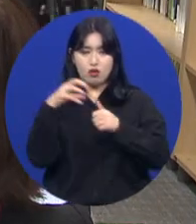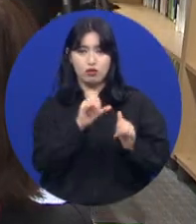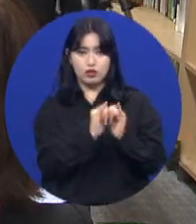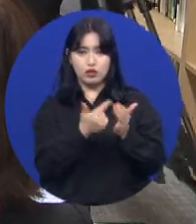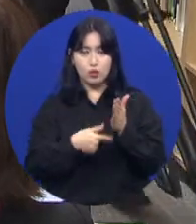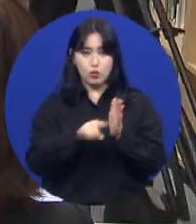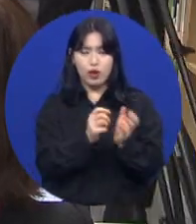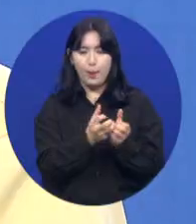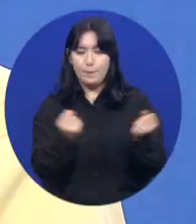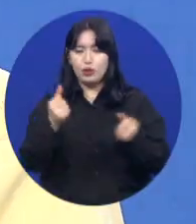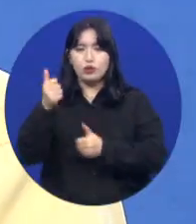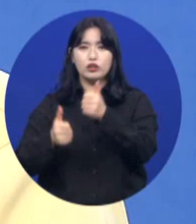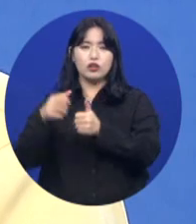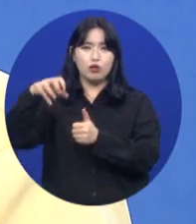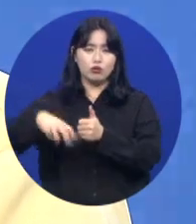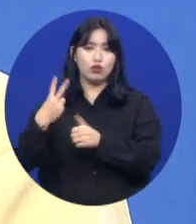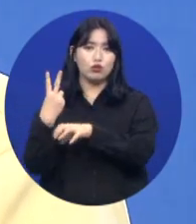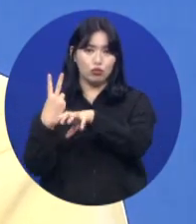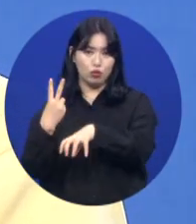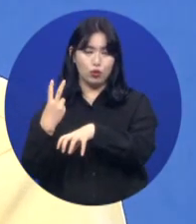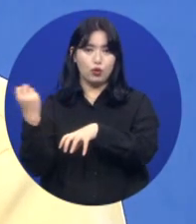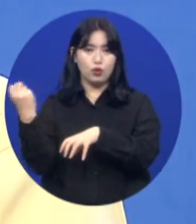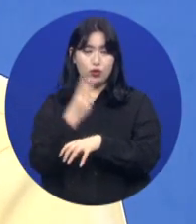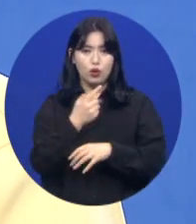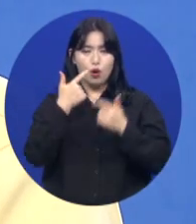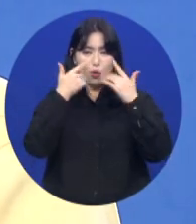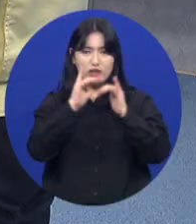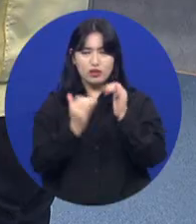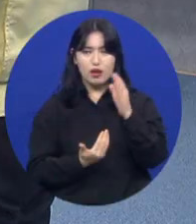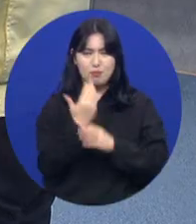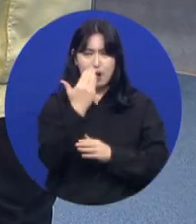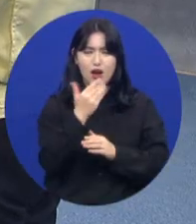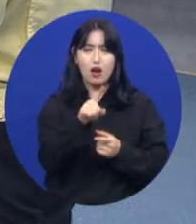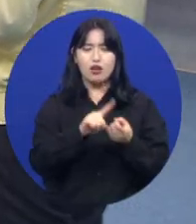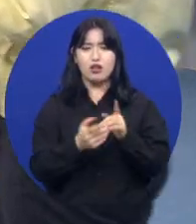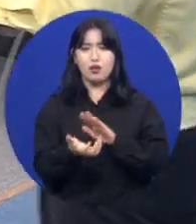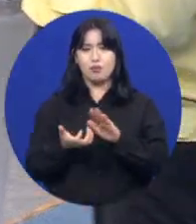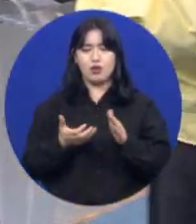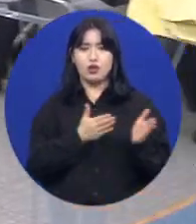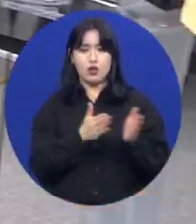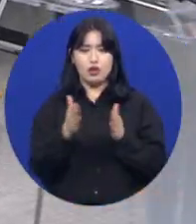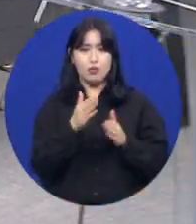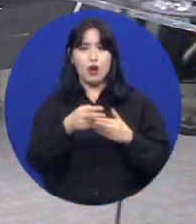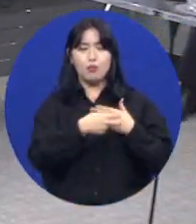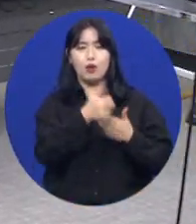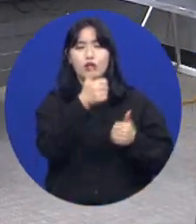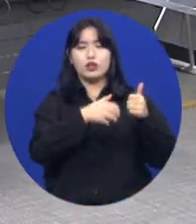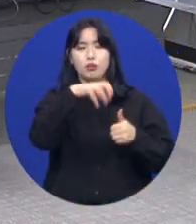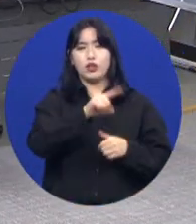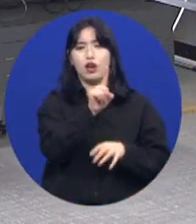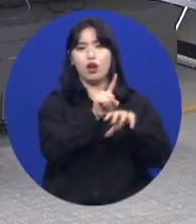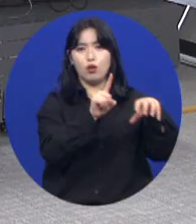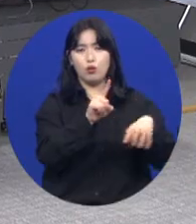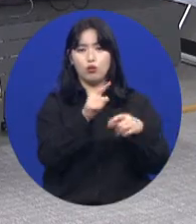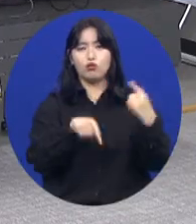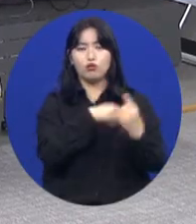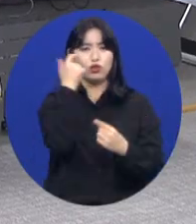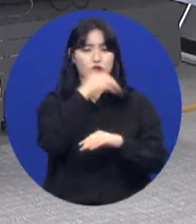위한 별도 시험장 2곳과 확진자 발생에 대비한 병원 시험장 한 곳도